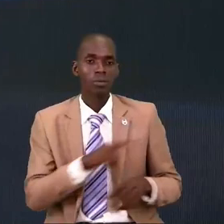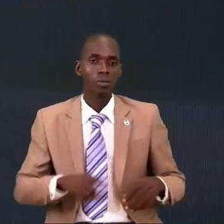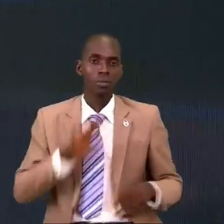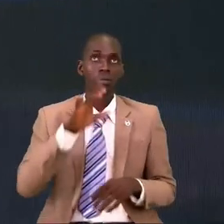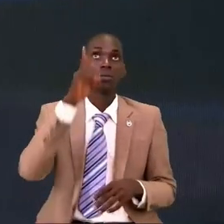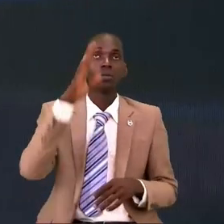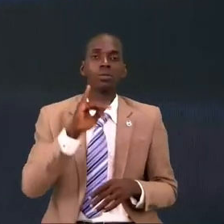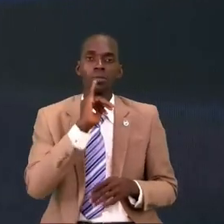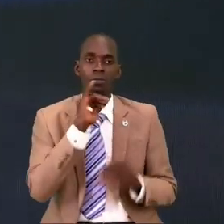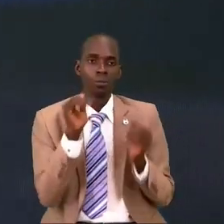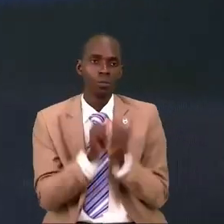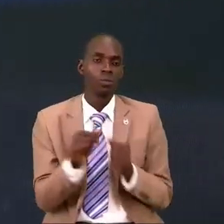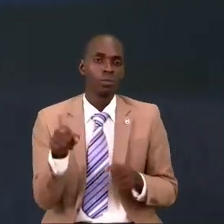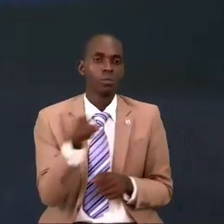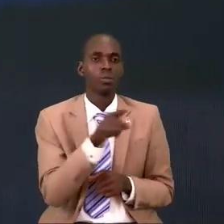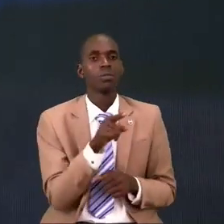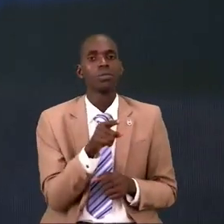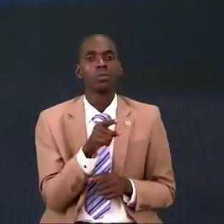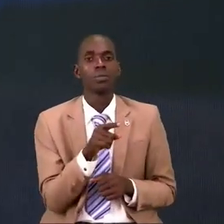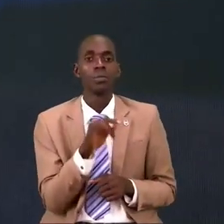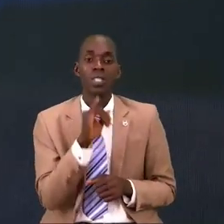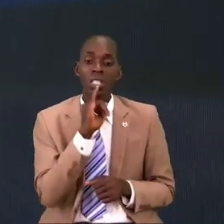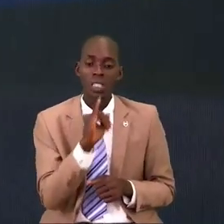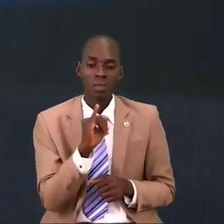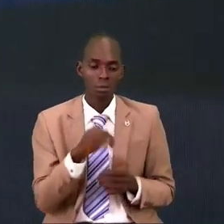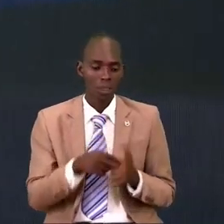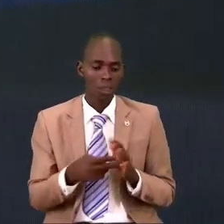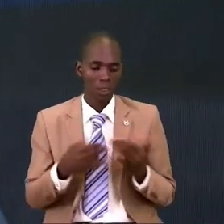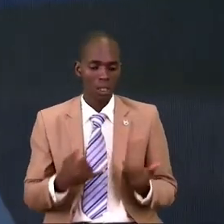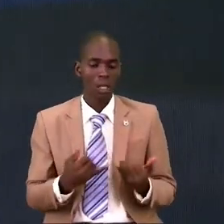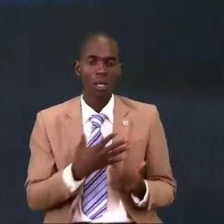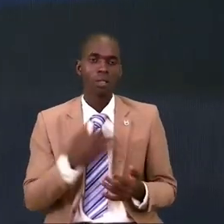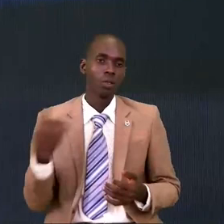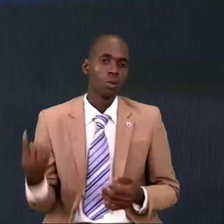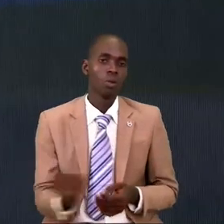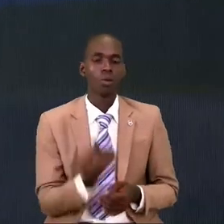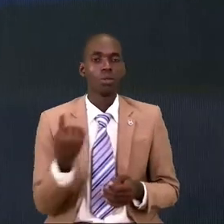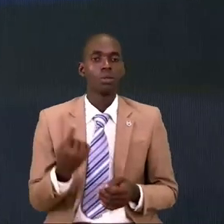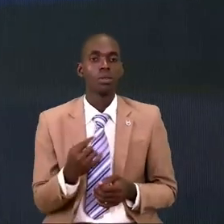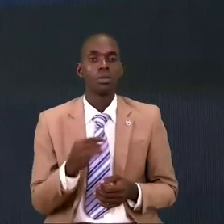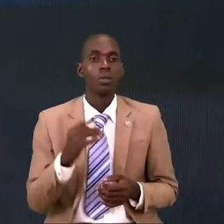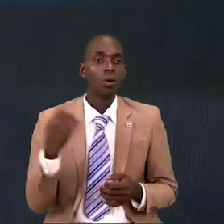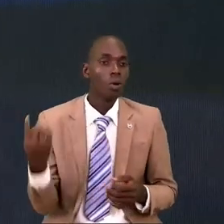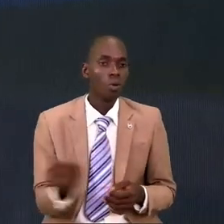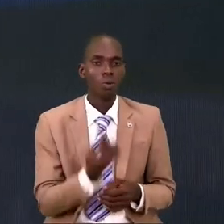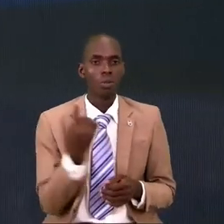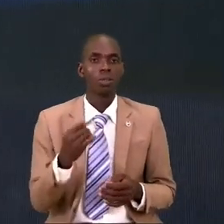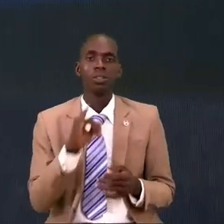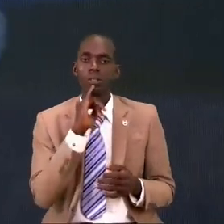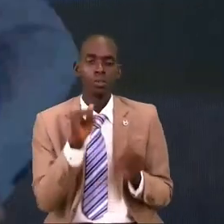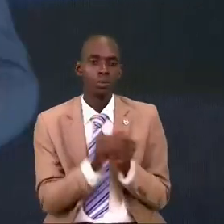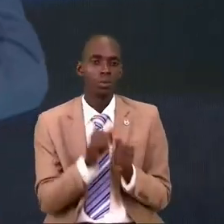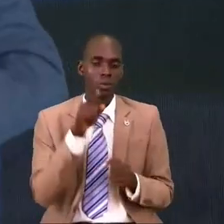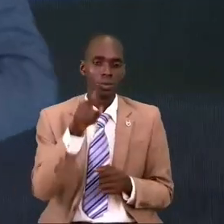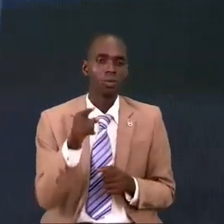Il est avec toi au présent. Il est devant toi. Il est derrière toi. Il est au-dessus de toi. Il est sous toi. Sont